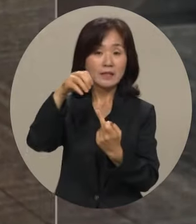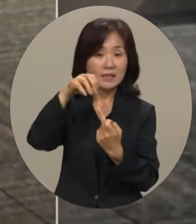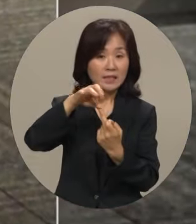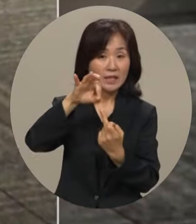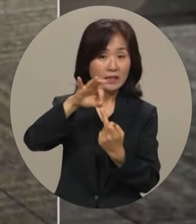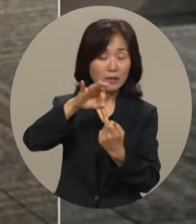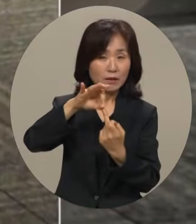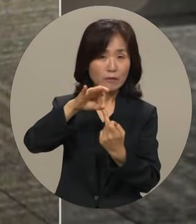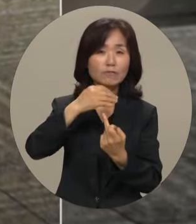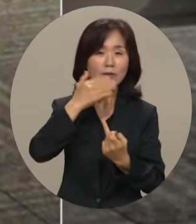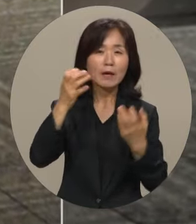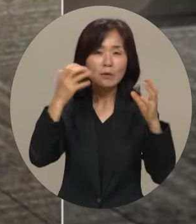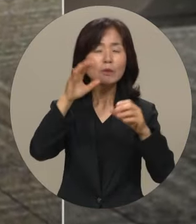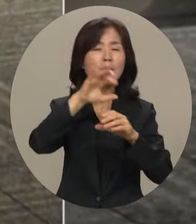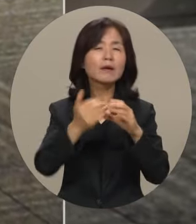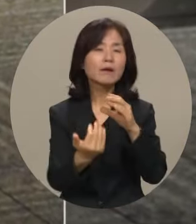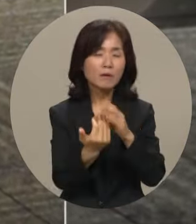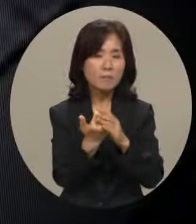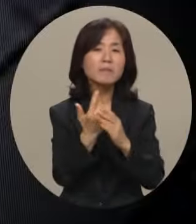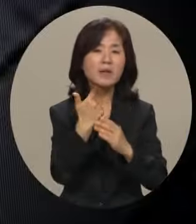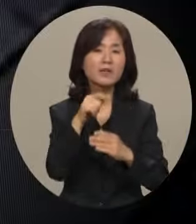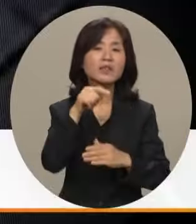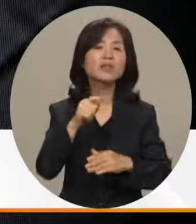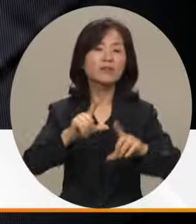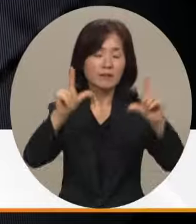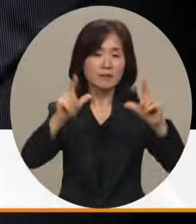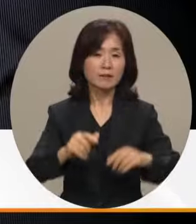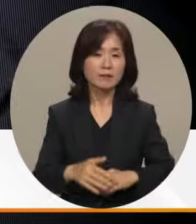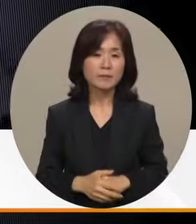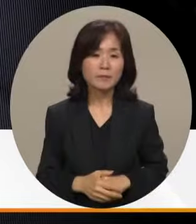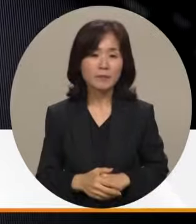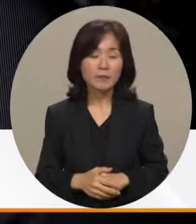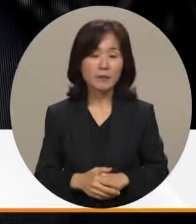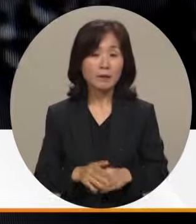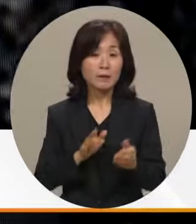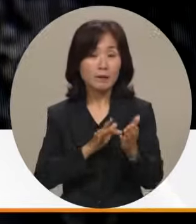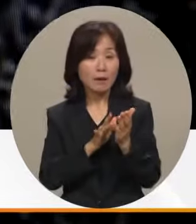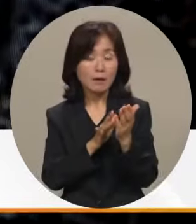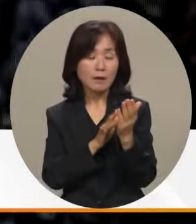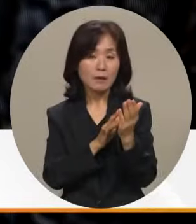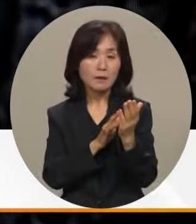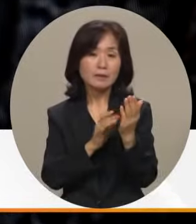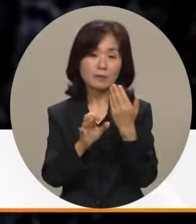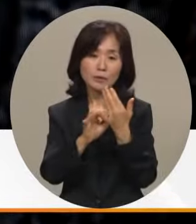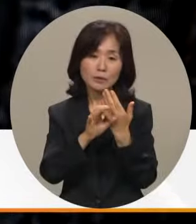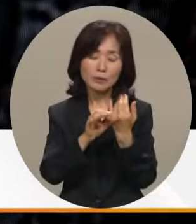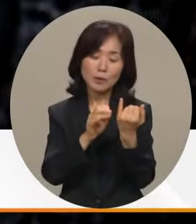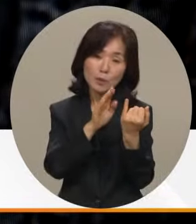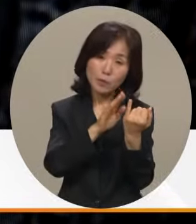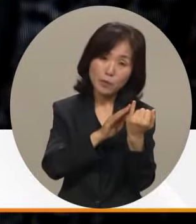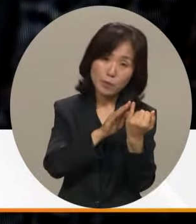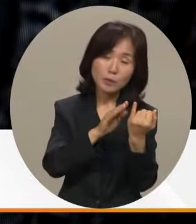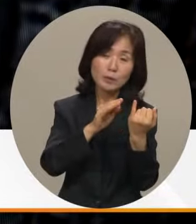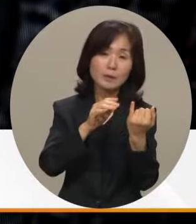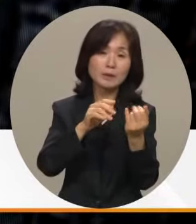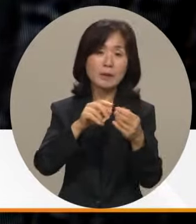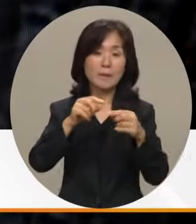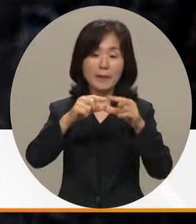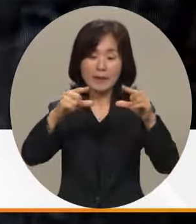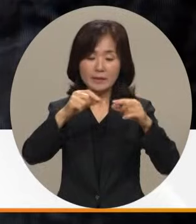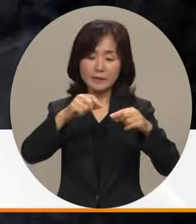바로 그날의 일입니다. 약이 저뭐 후시딘이랑 그냥 임시방편으로 밴드랑 해가지고 뭐 그냥